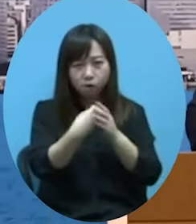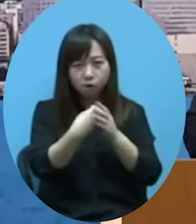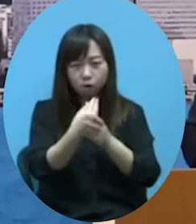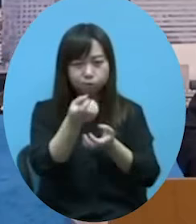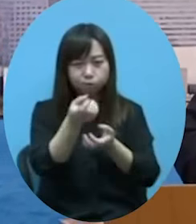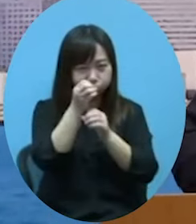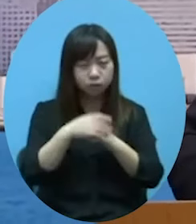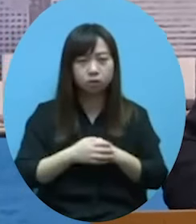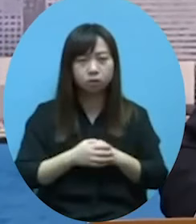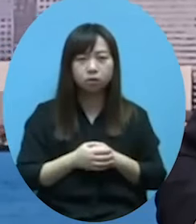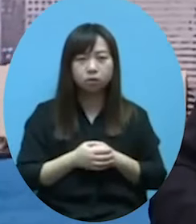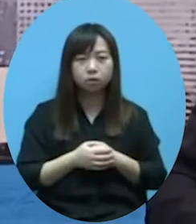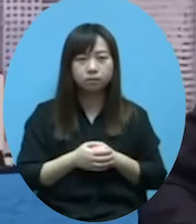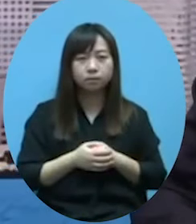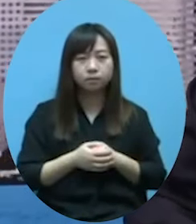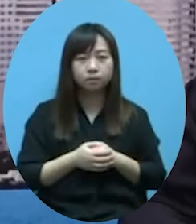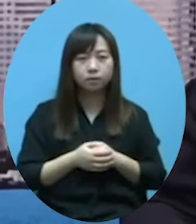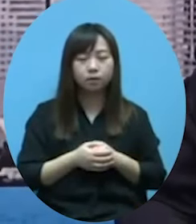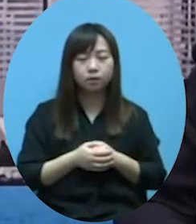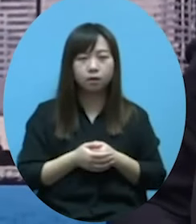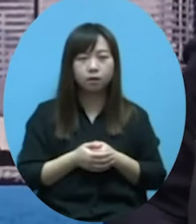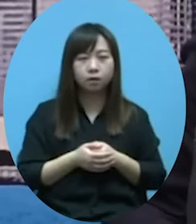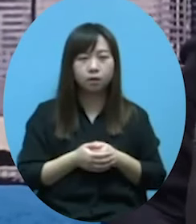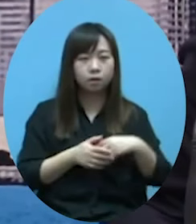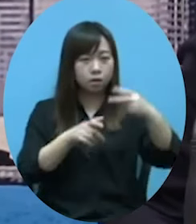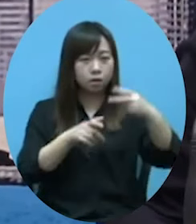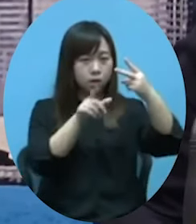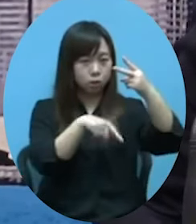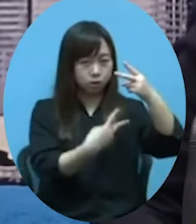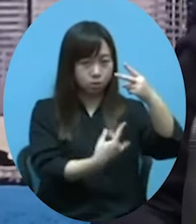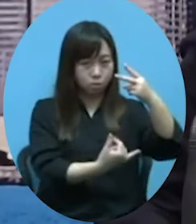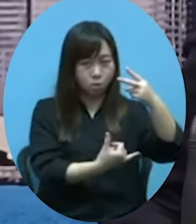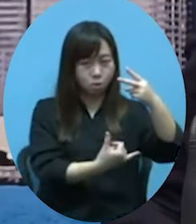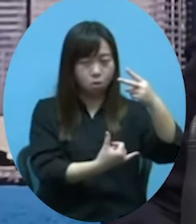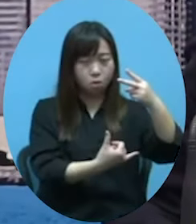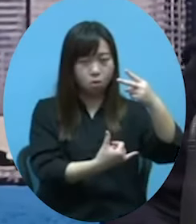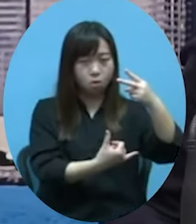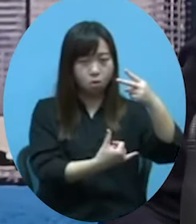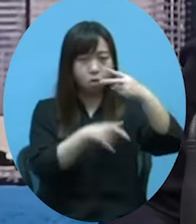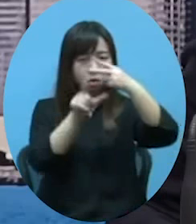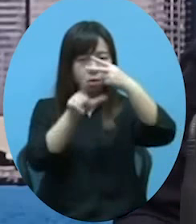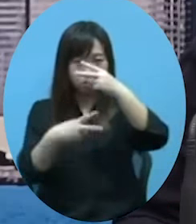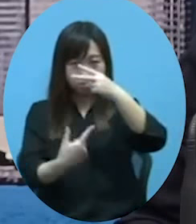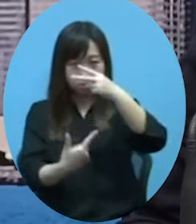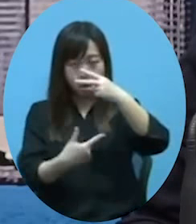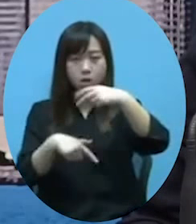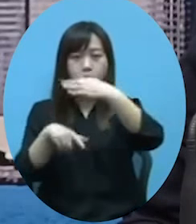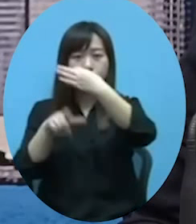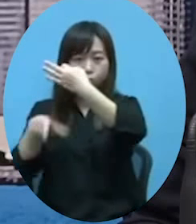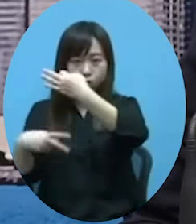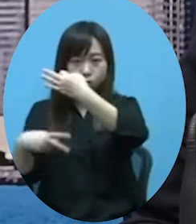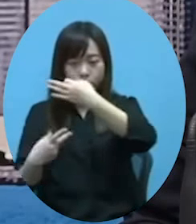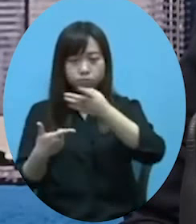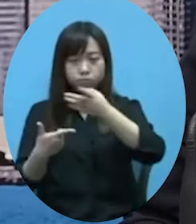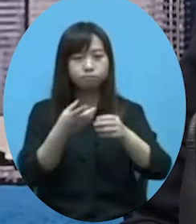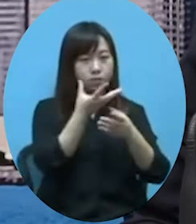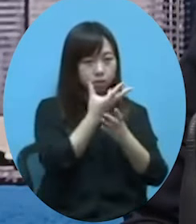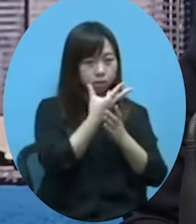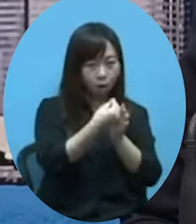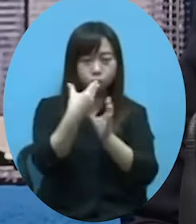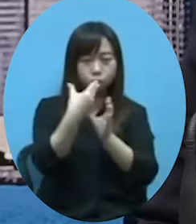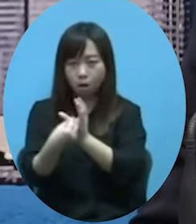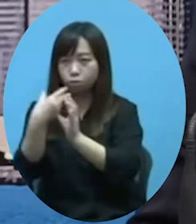分別在26號28號和3月5號就已經拿了它的